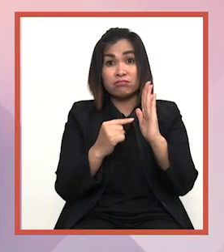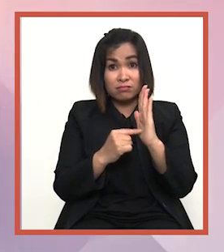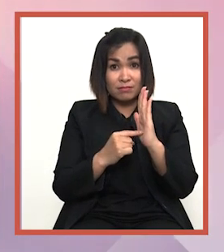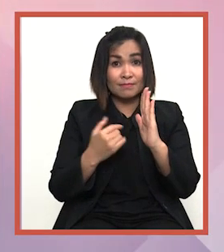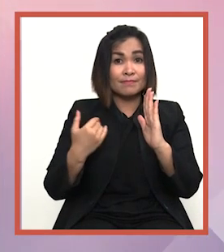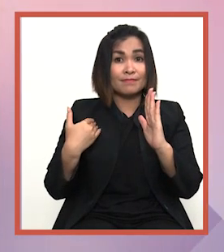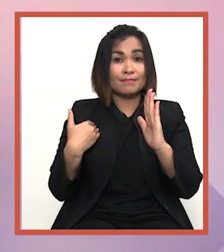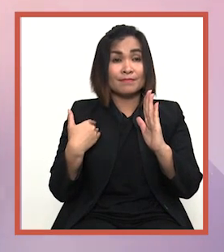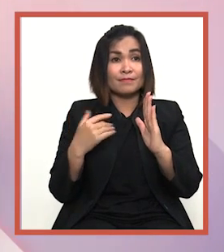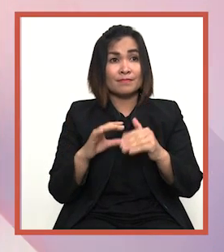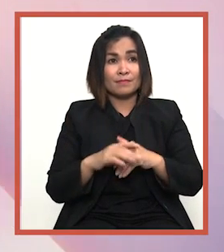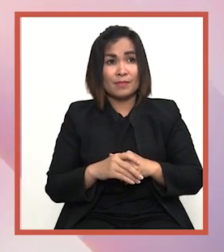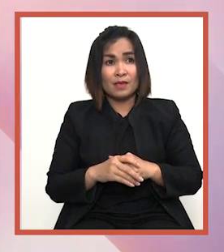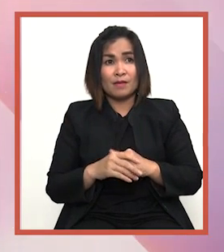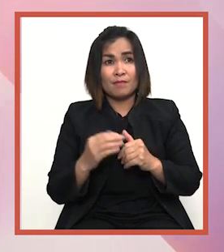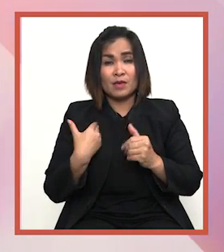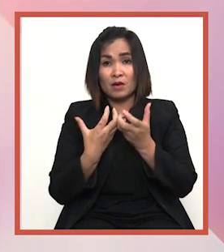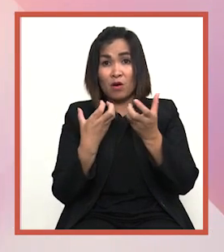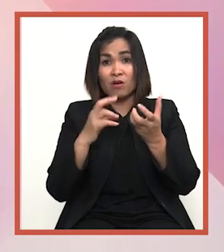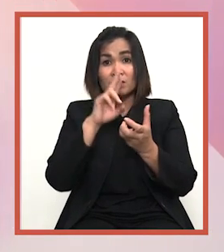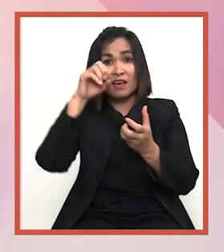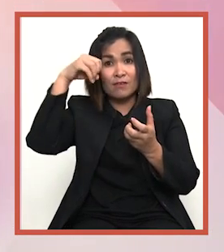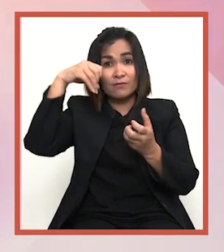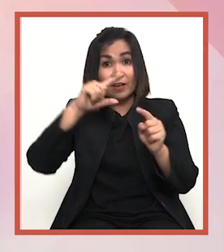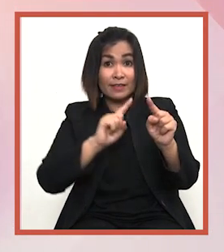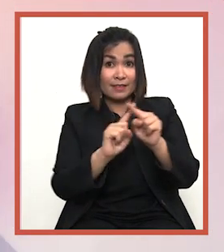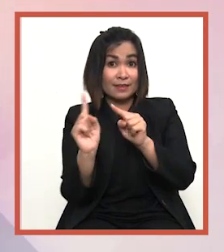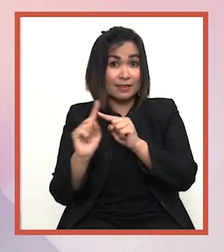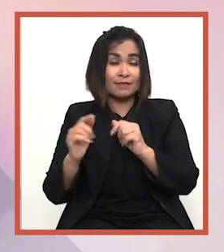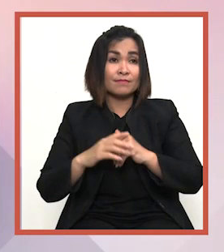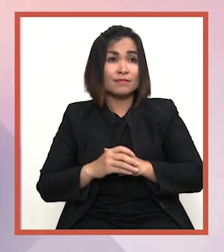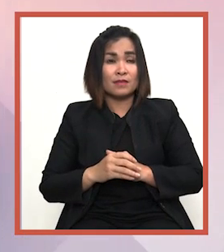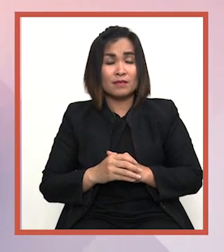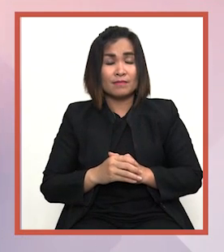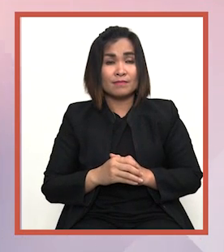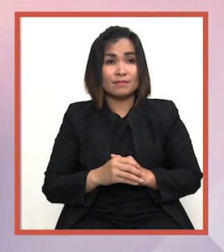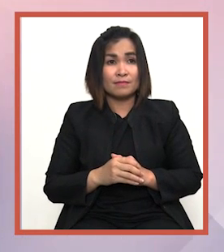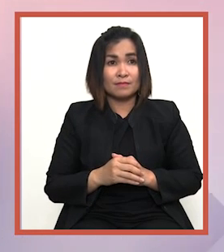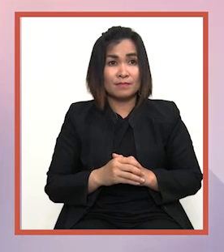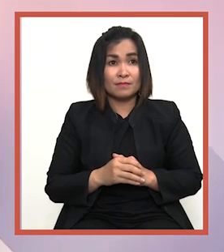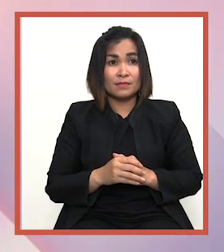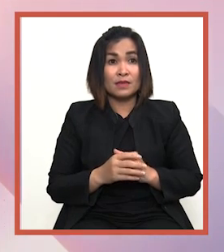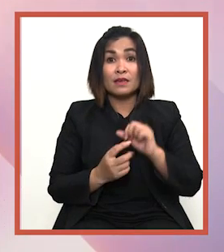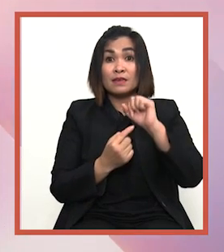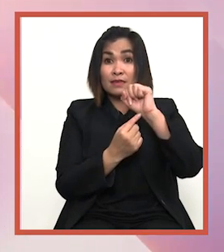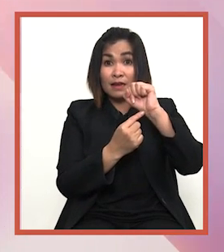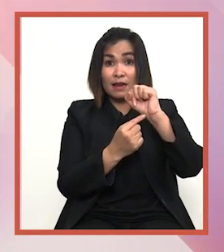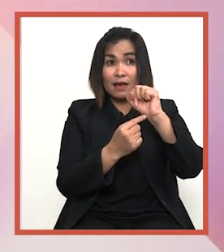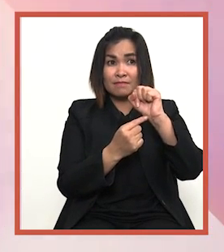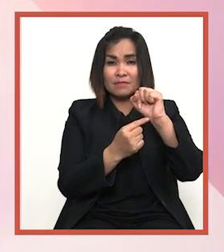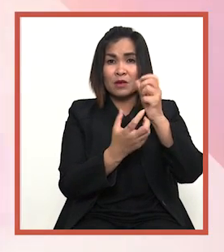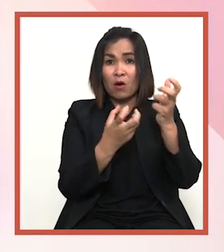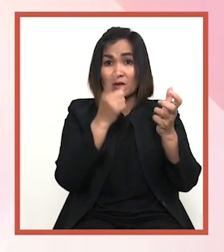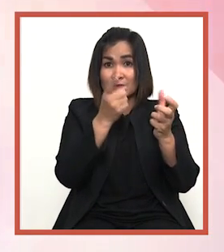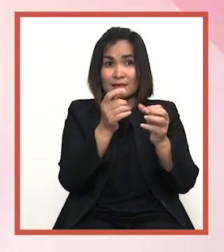นะฮะแล้วก็โหลดต่างๆนักเรียนลองสังเกตนะครับดูว่าสัญลักษณ์ที่เราใช้แทนนะครับส